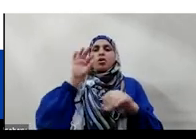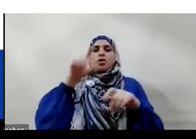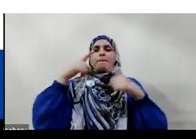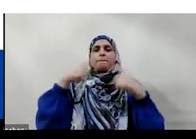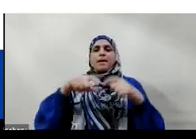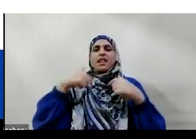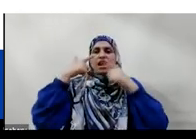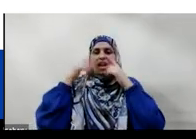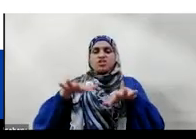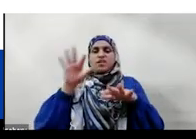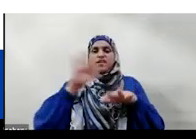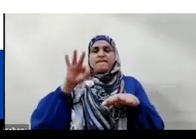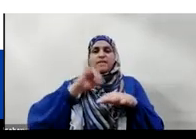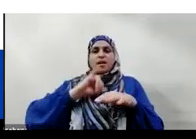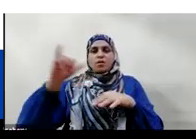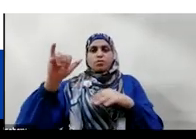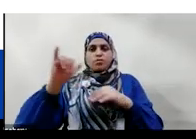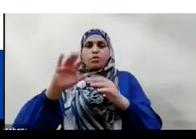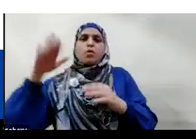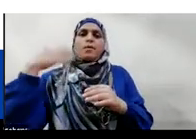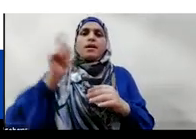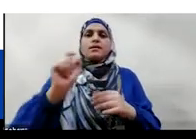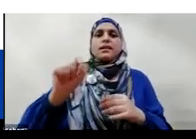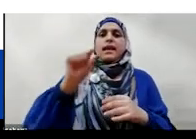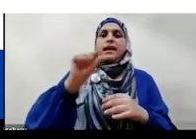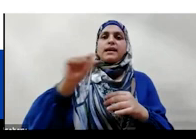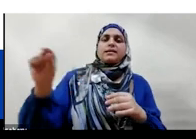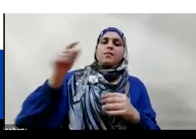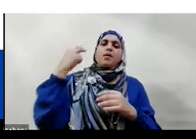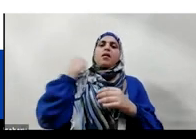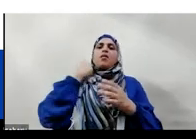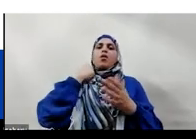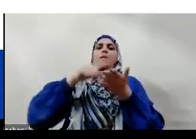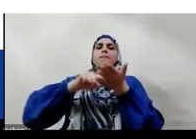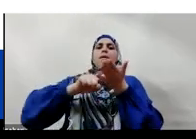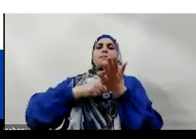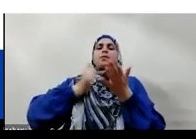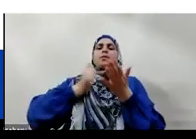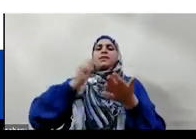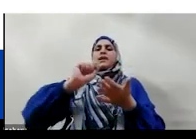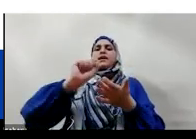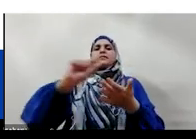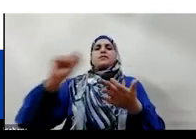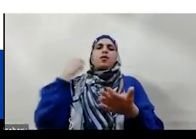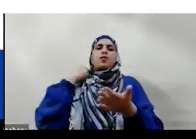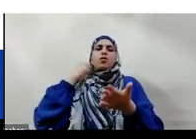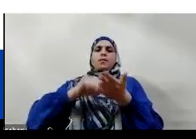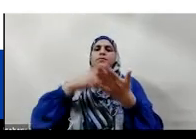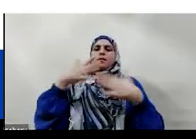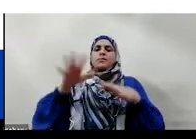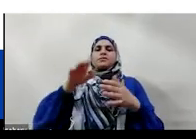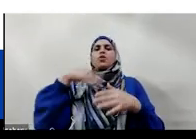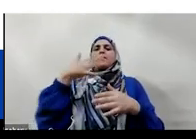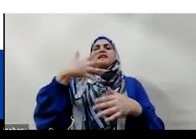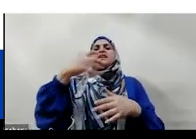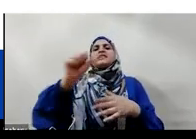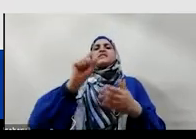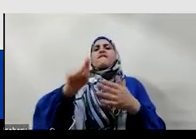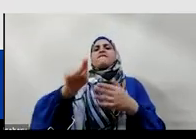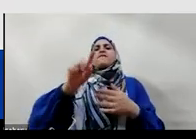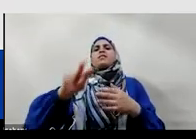فيها إقامة دايمة، وبكتب الرقم بطاقة الرقم القومي بتاعي في المربع الخاص بال